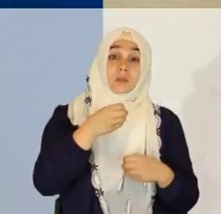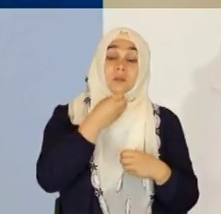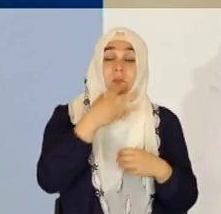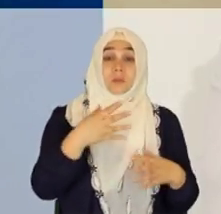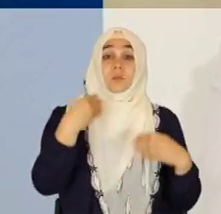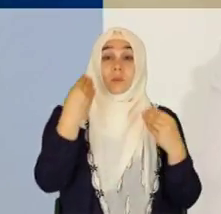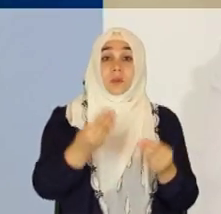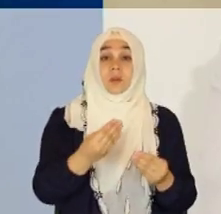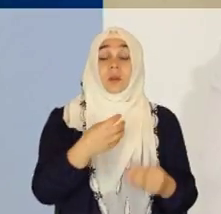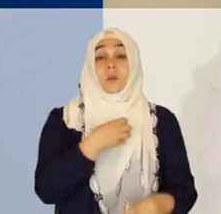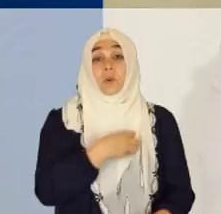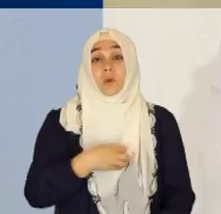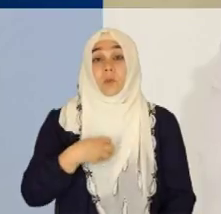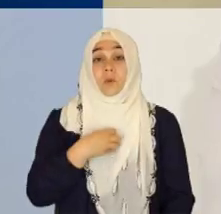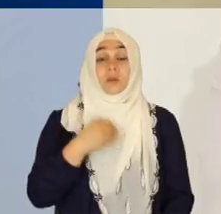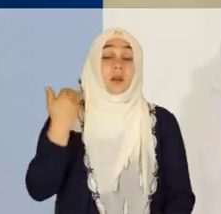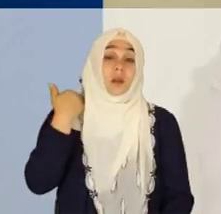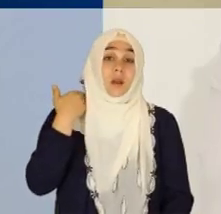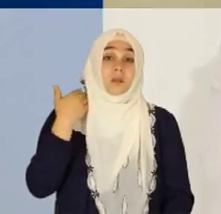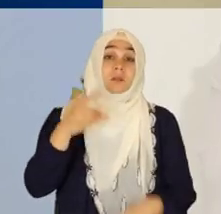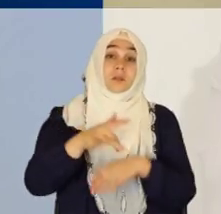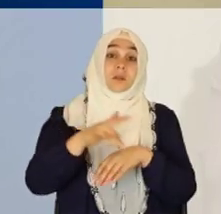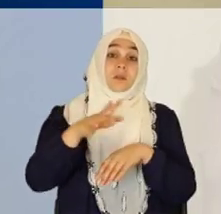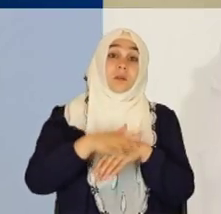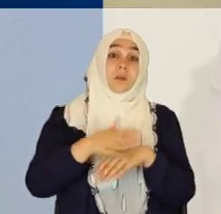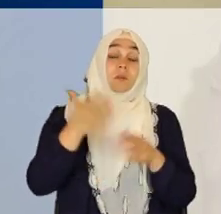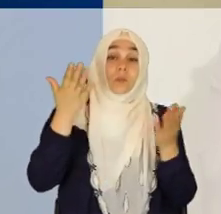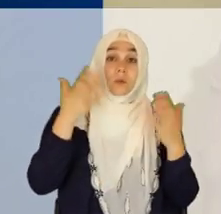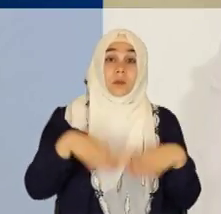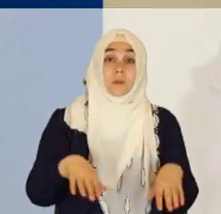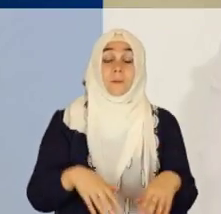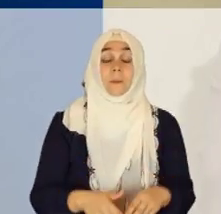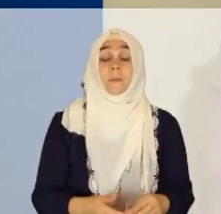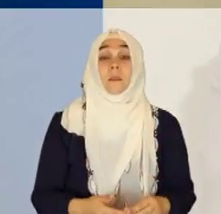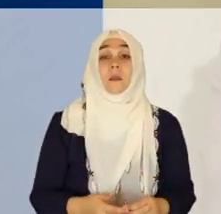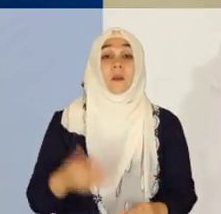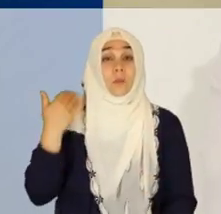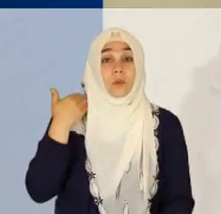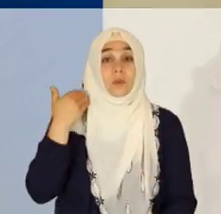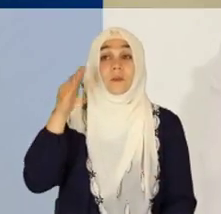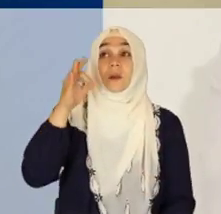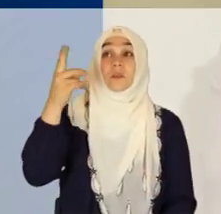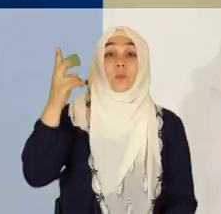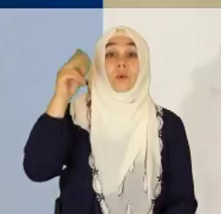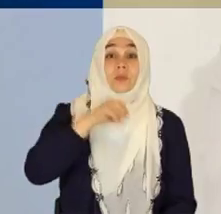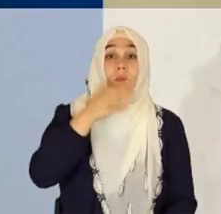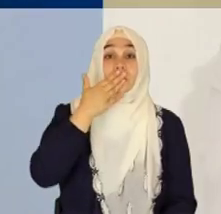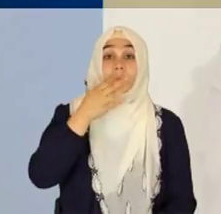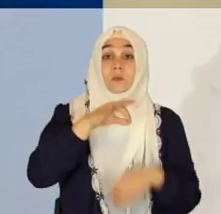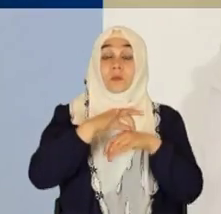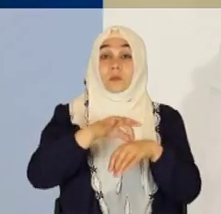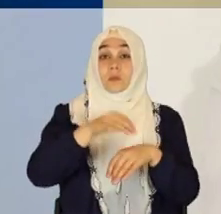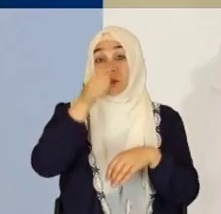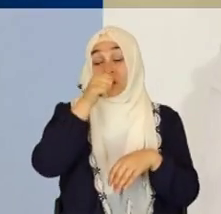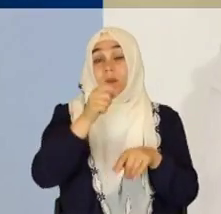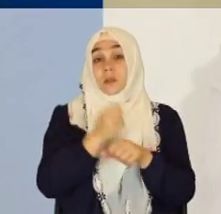beradi. Eng muhimi bo'ynidagi farzni ado qiladi. Bo'ynida farzi bor Ramazonni